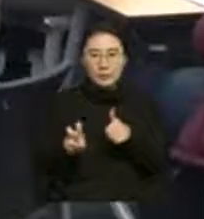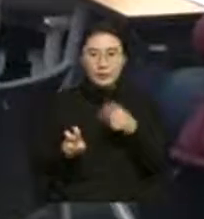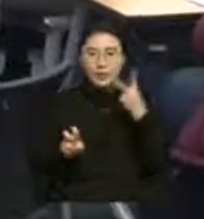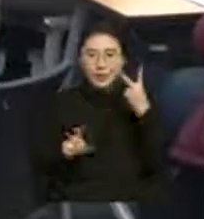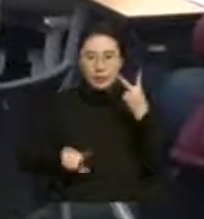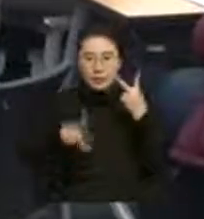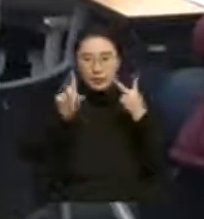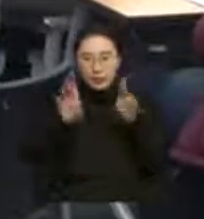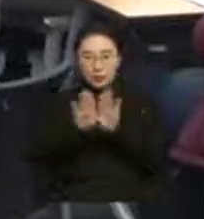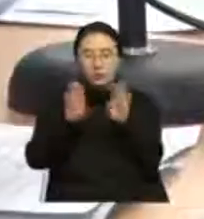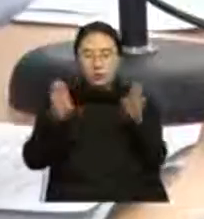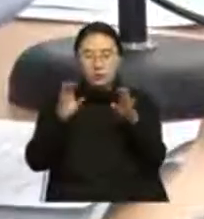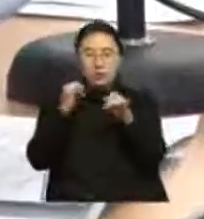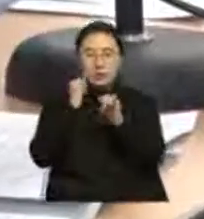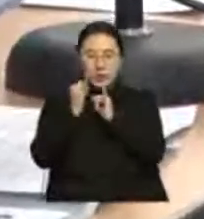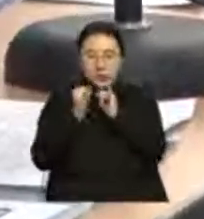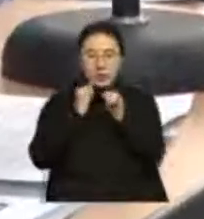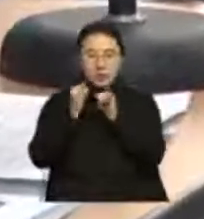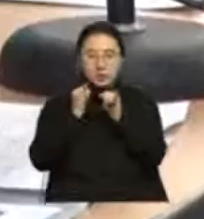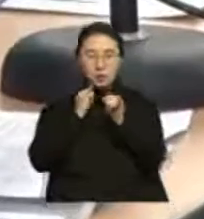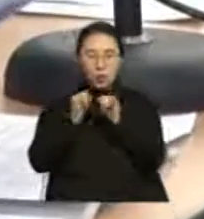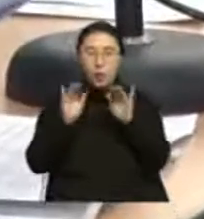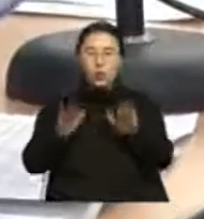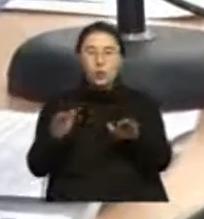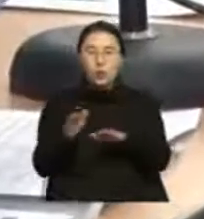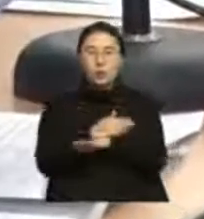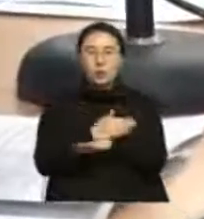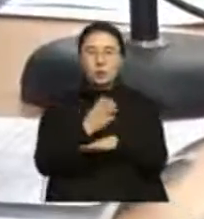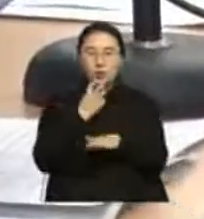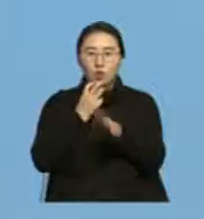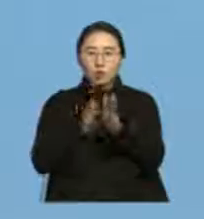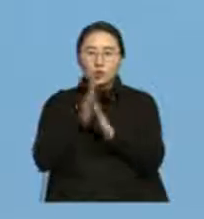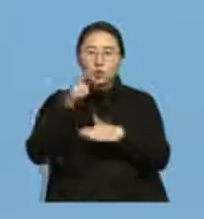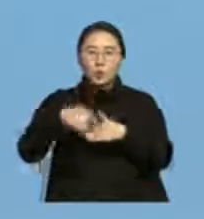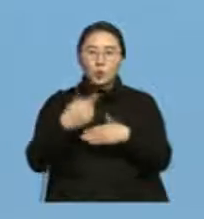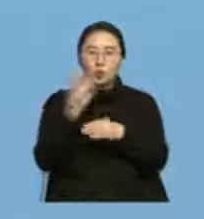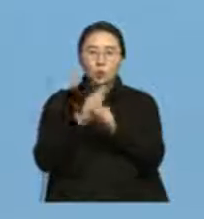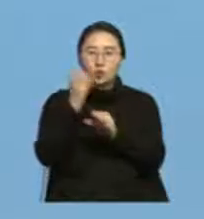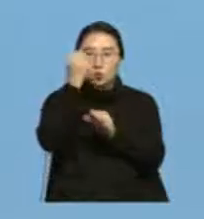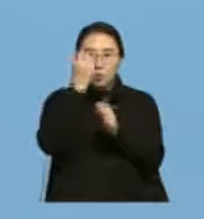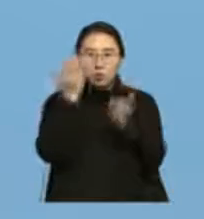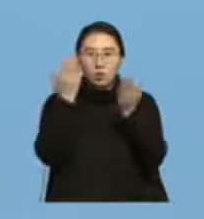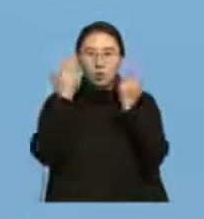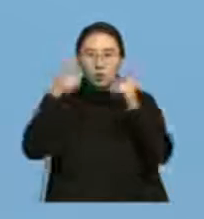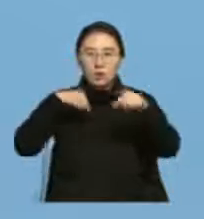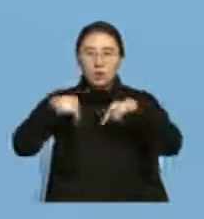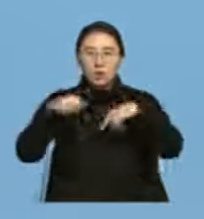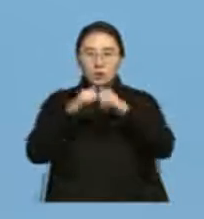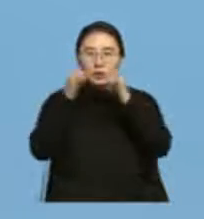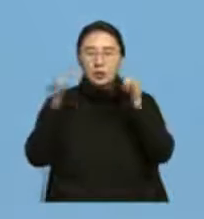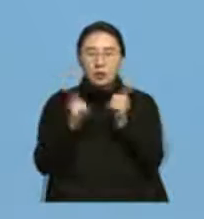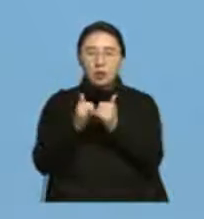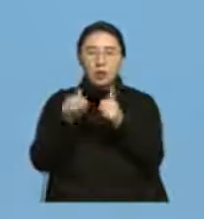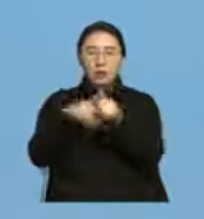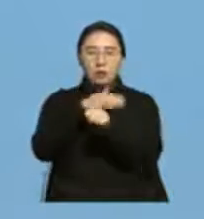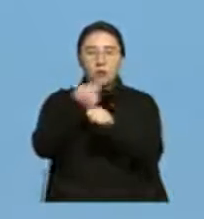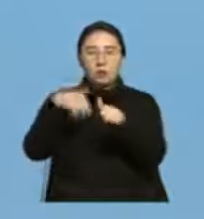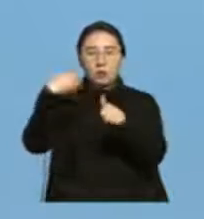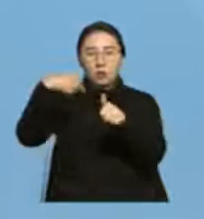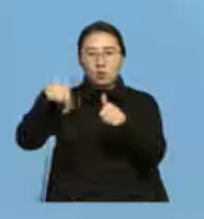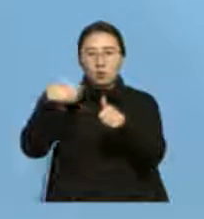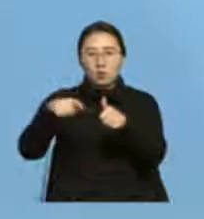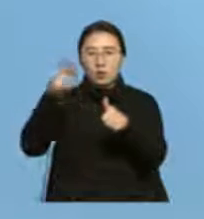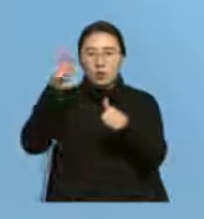2일 열린 신년 기자회견 자리에서 올해부터 서울 초중고등학교에서 정치사회적 현안에 대한